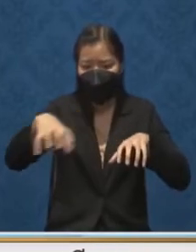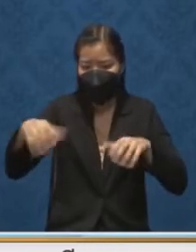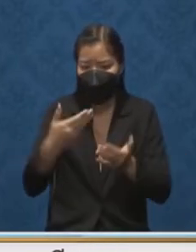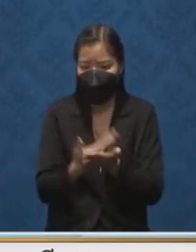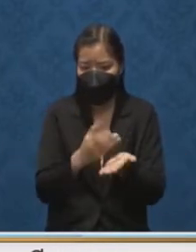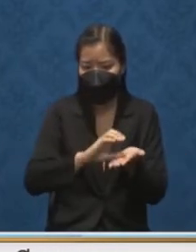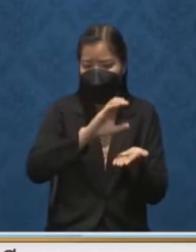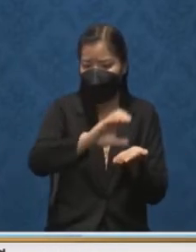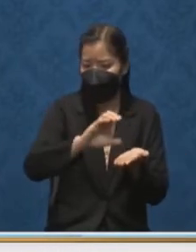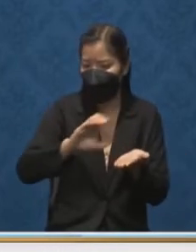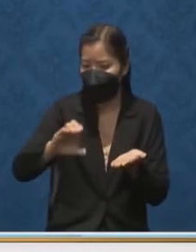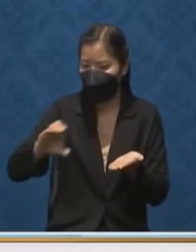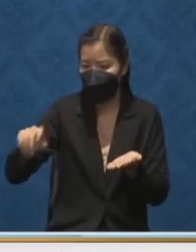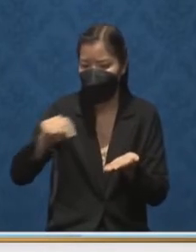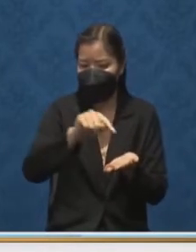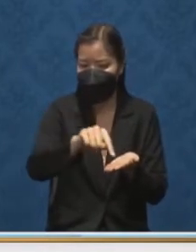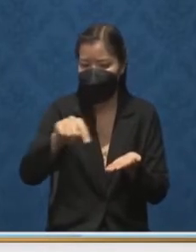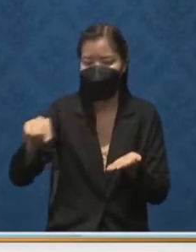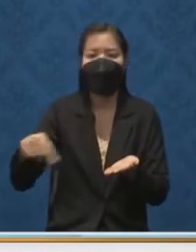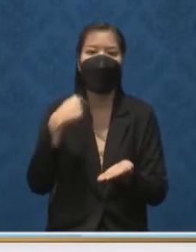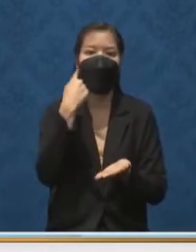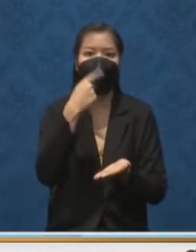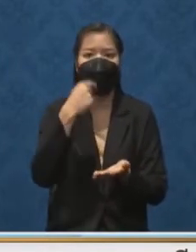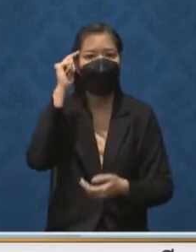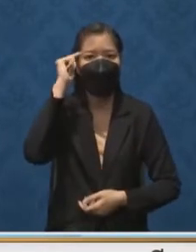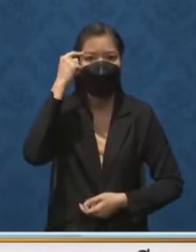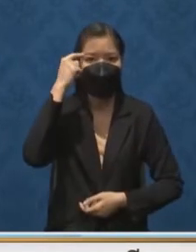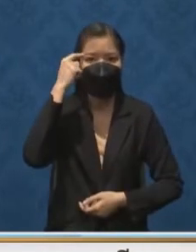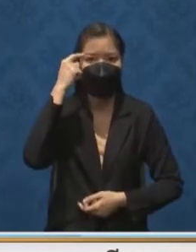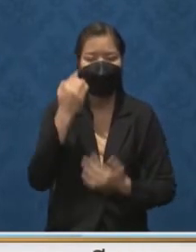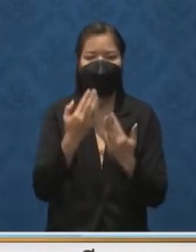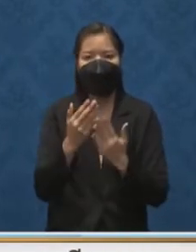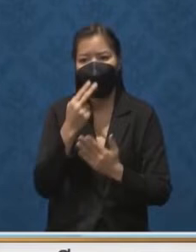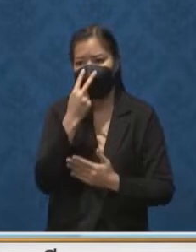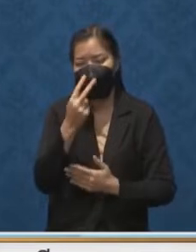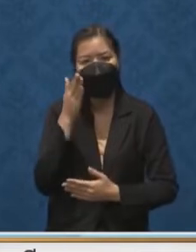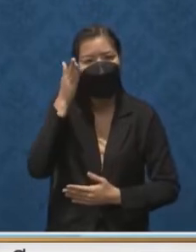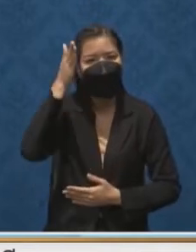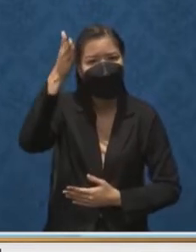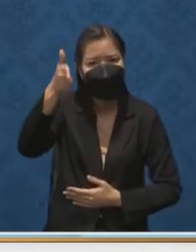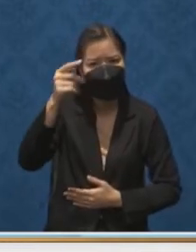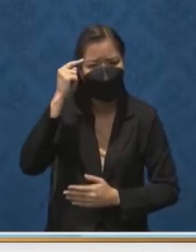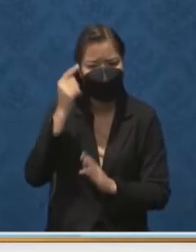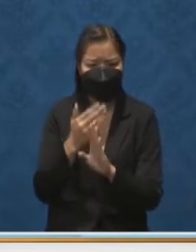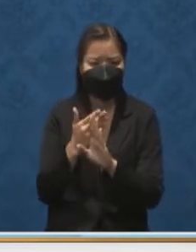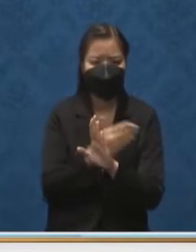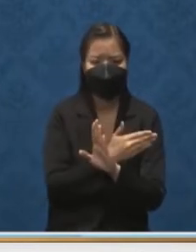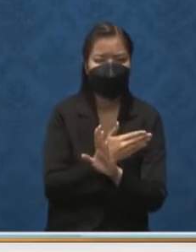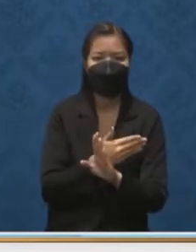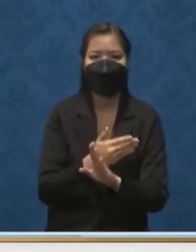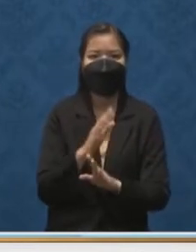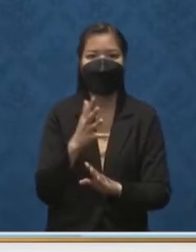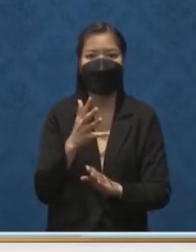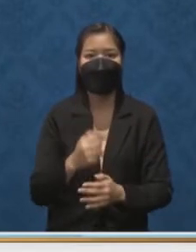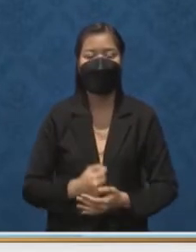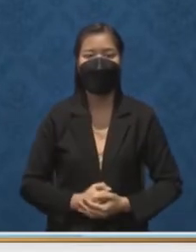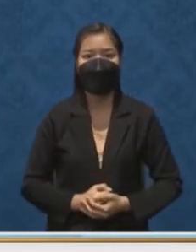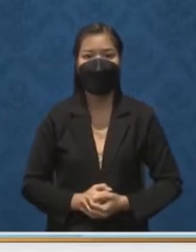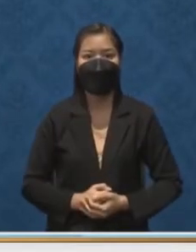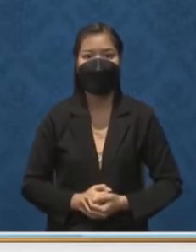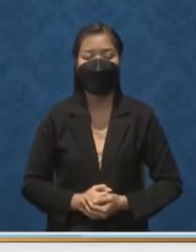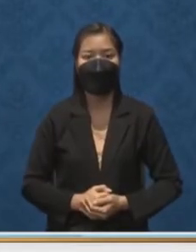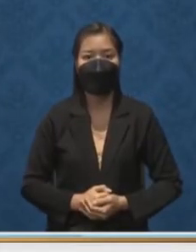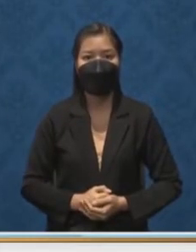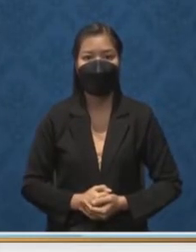จะเปใครเพไม่ทราบเป็เรื่ของอนาคตเป็นเรื่องที่ประเมินไม่ได้แต่อีก